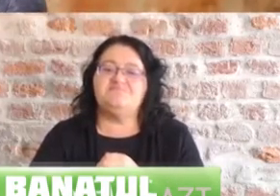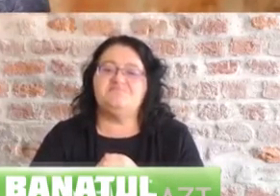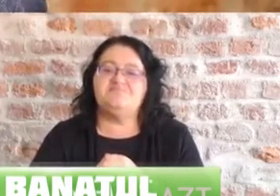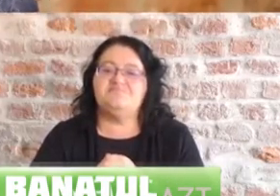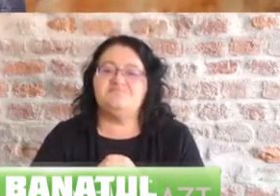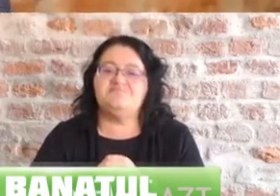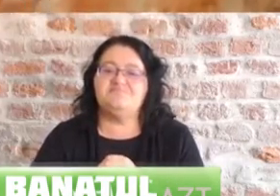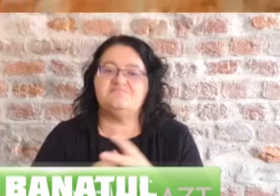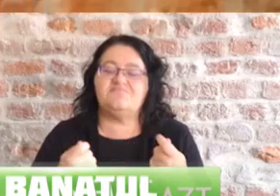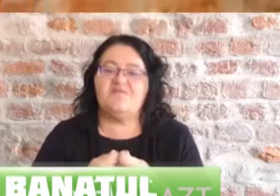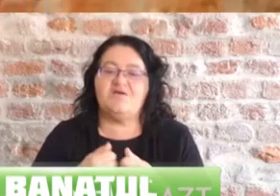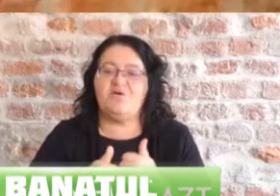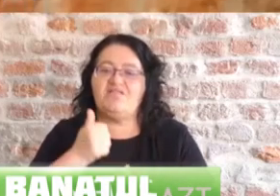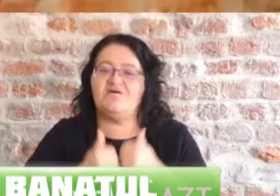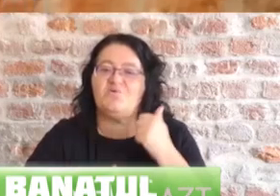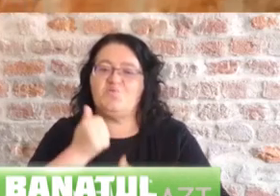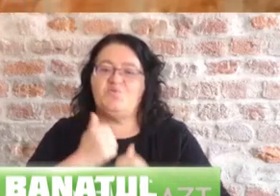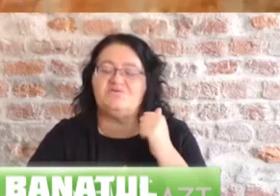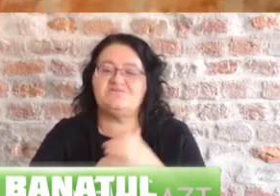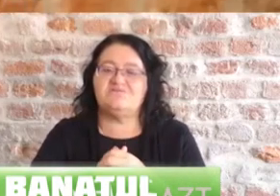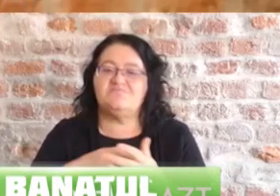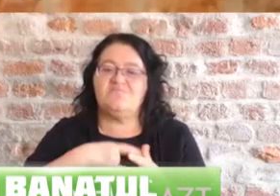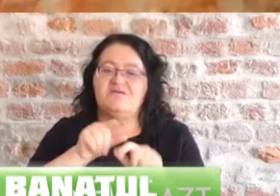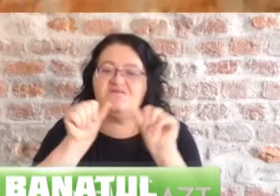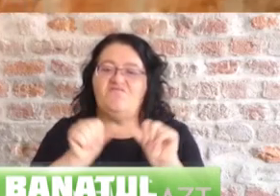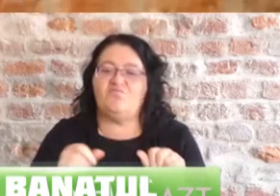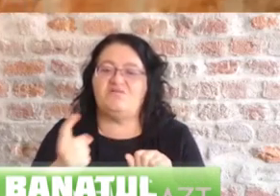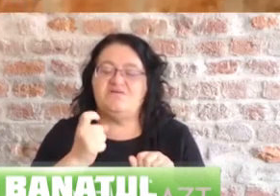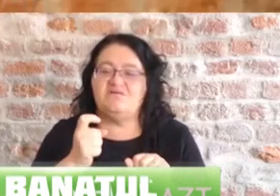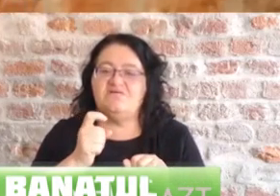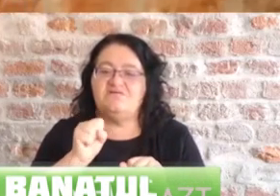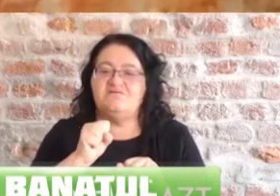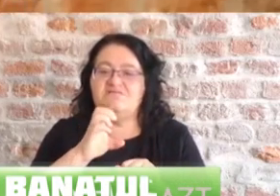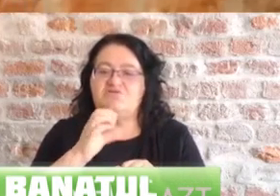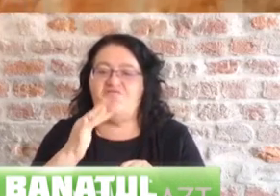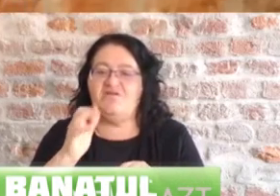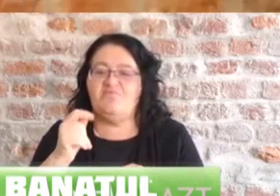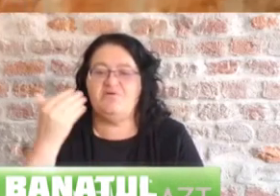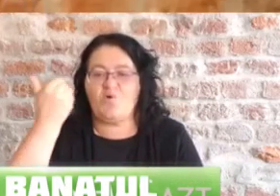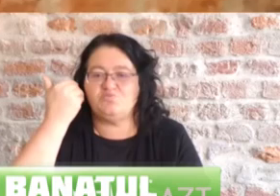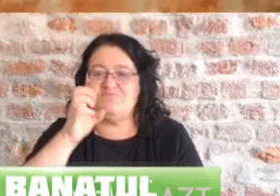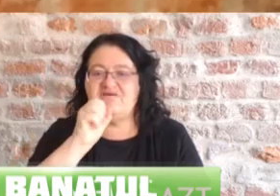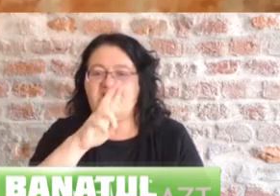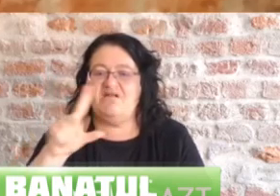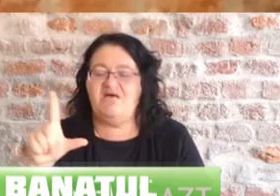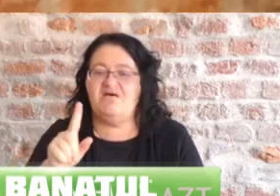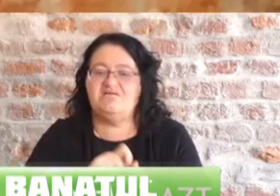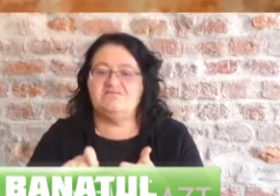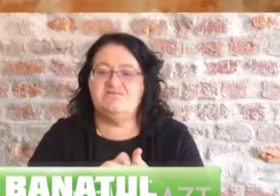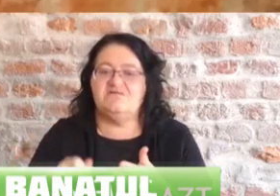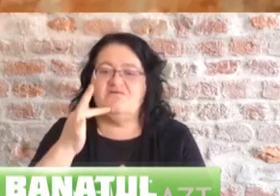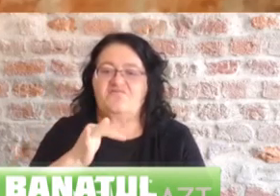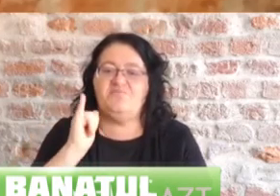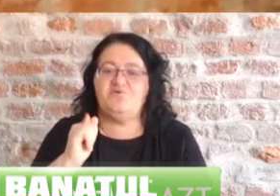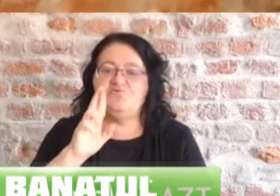din acest proiect. Echipa de concurs este formată din SC Filip S. Concept SRL, autor principal